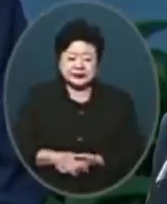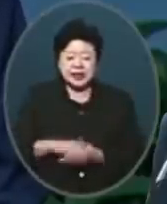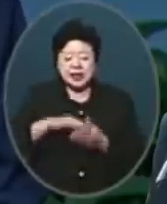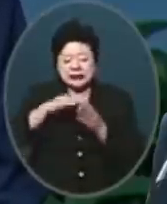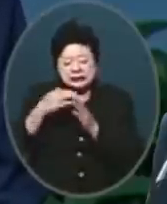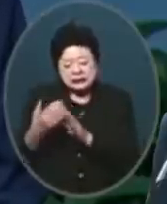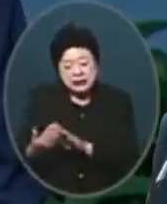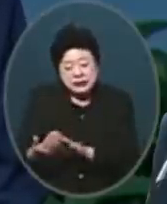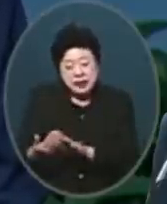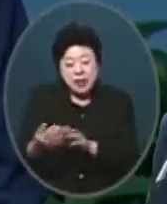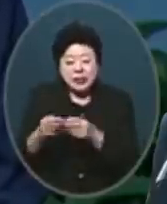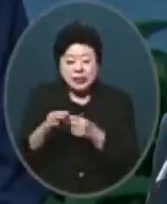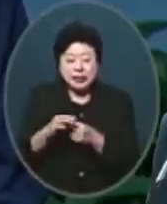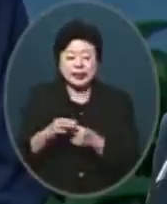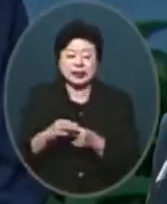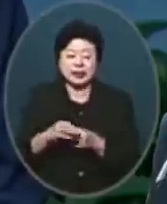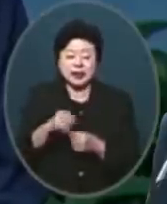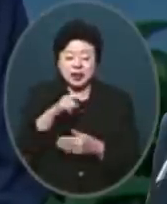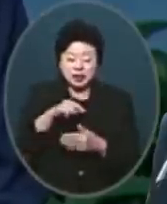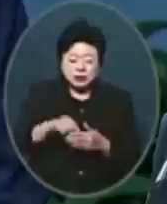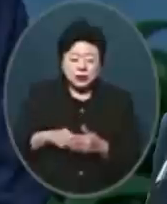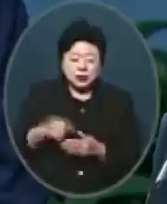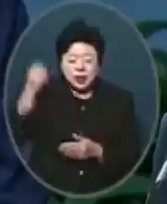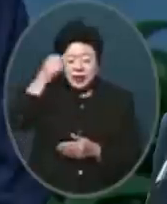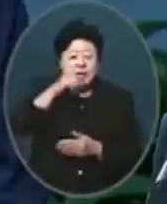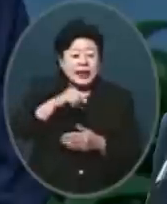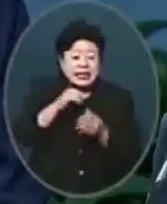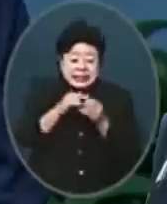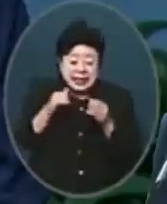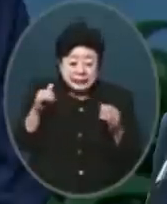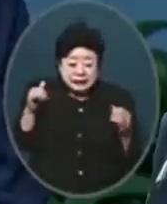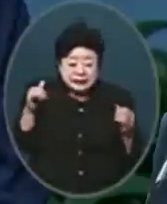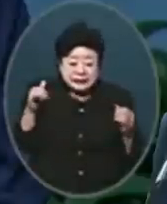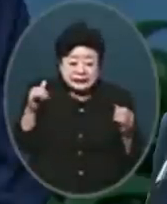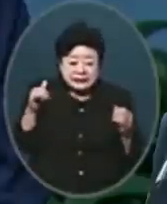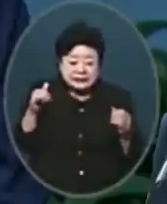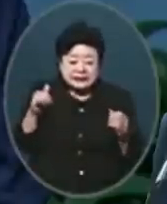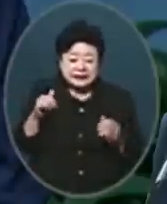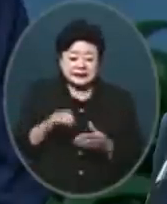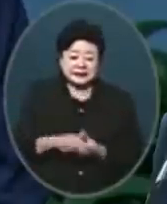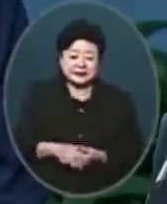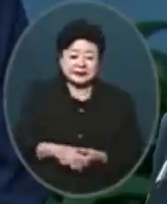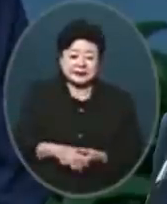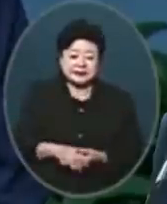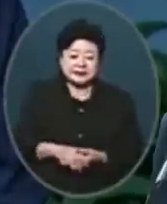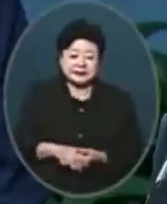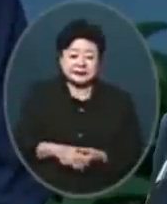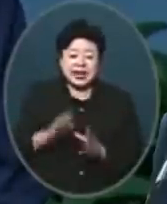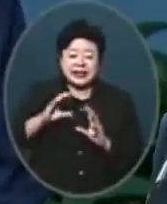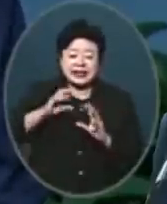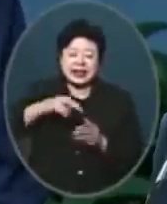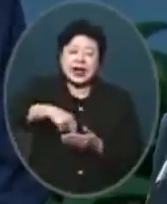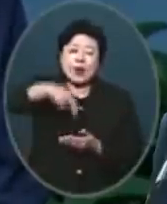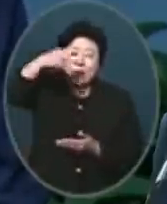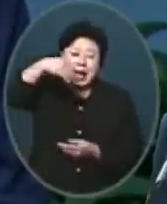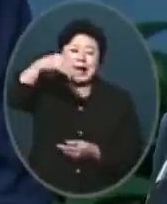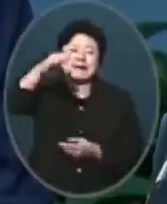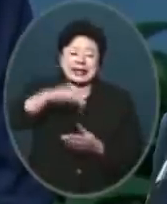쓰러지면 속사람, 영의 사람이 있어 천국에 들어가게 되는